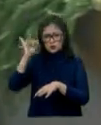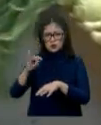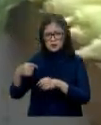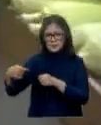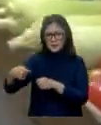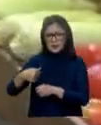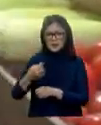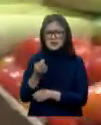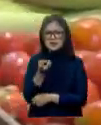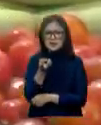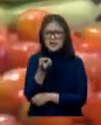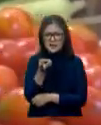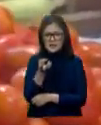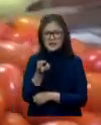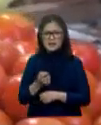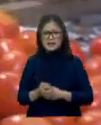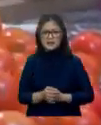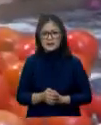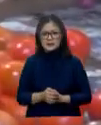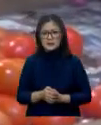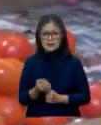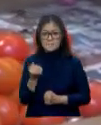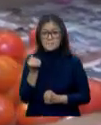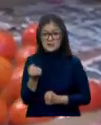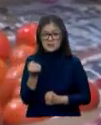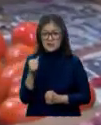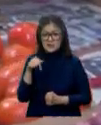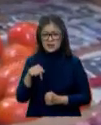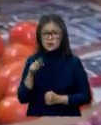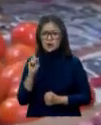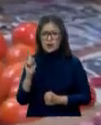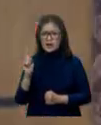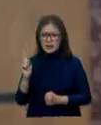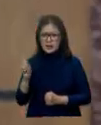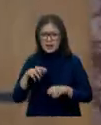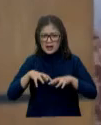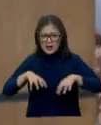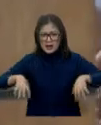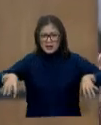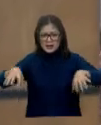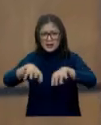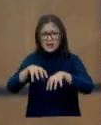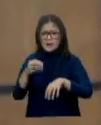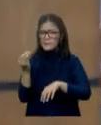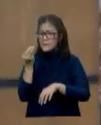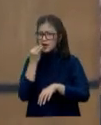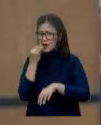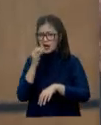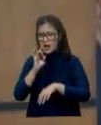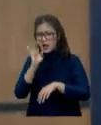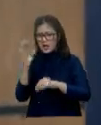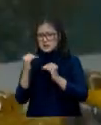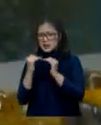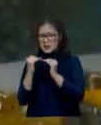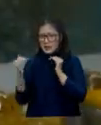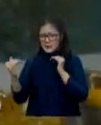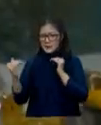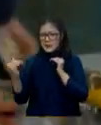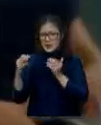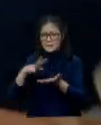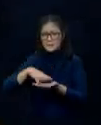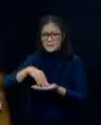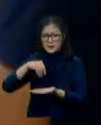lalu selain adanya kenaikan di pasar ini juga ada e harga-harga komoditas pangan yang cenderung stabil yakni untuk beras standar